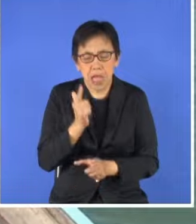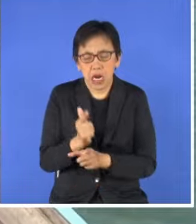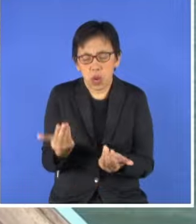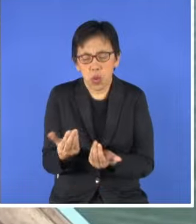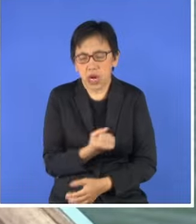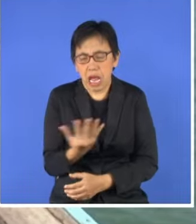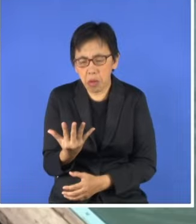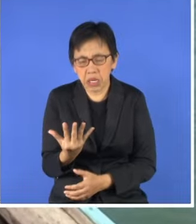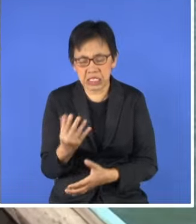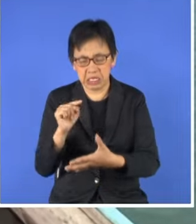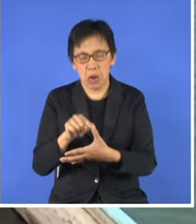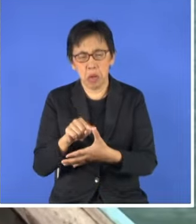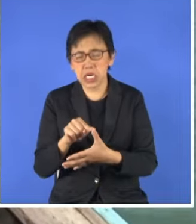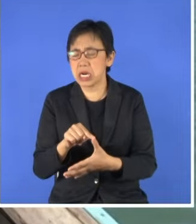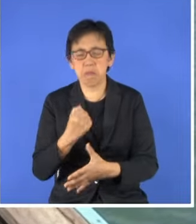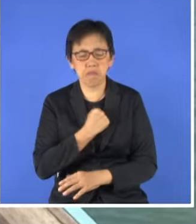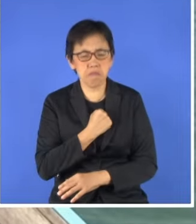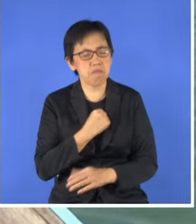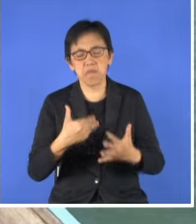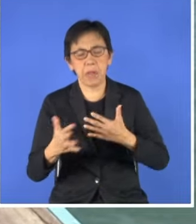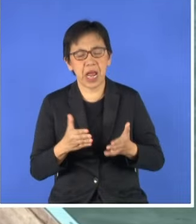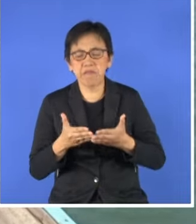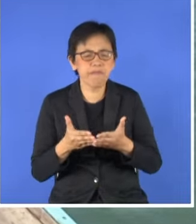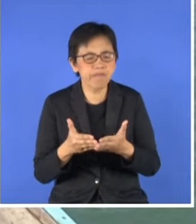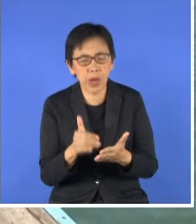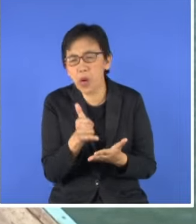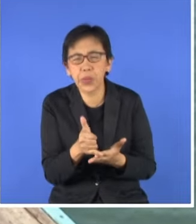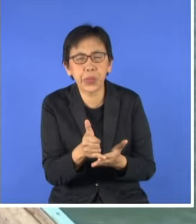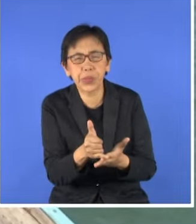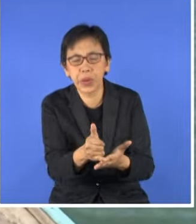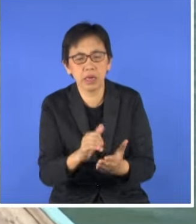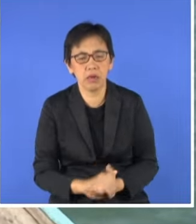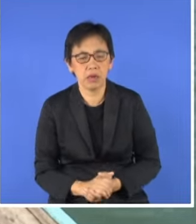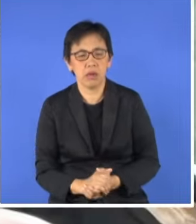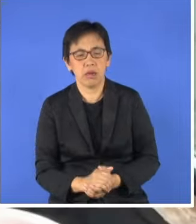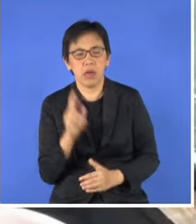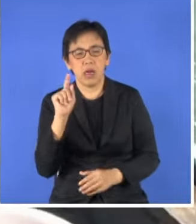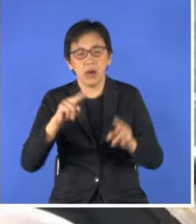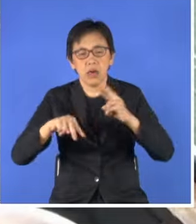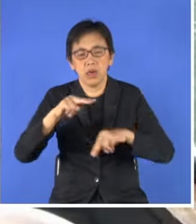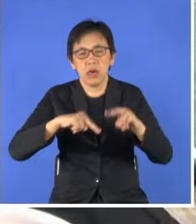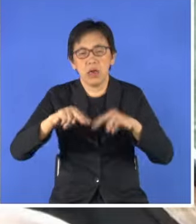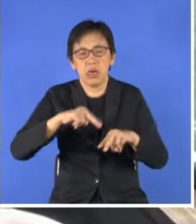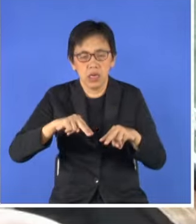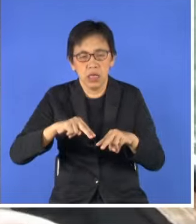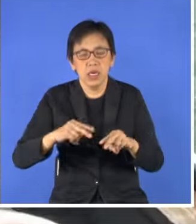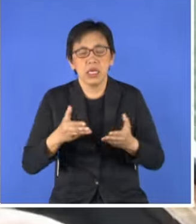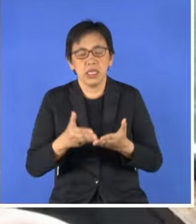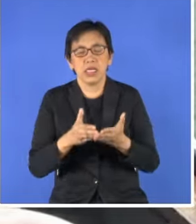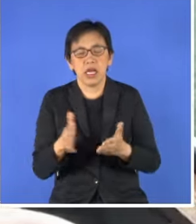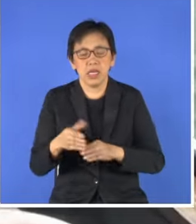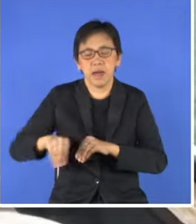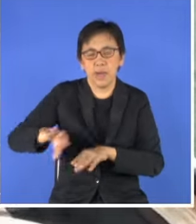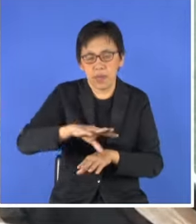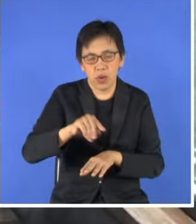นี้ไม่ยอดท้อฮะออกเรือเองเลยอืลูกเอตัวนิดเดียวดูนะครับนี่ผู้สื่อข่าวก็ไปตรวจสอบที่ท่าเรือประมงพื้นบ้านบ่อ